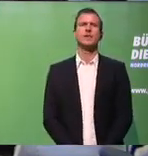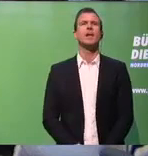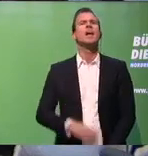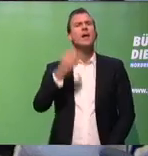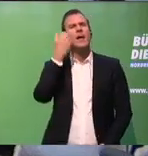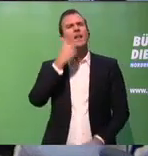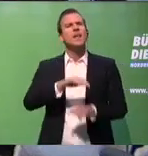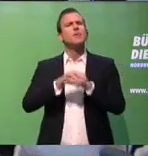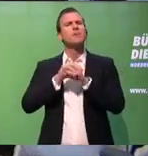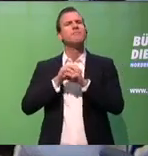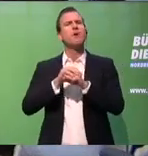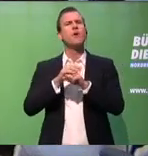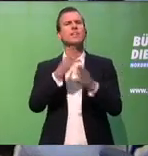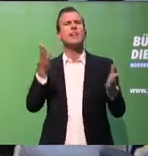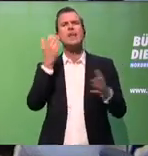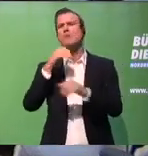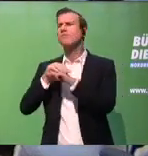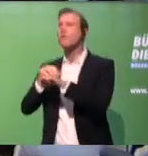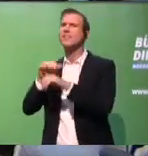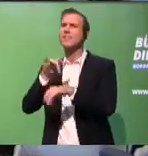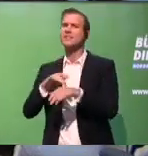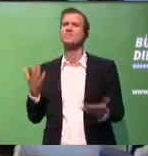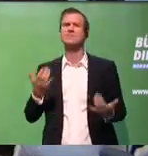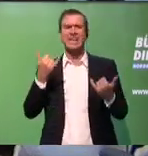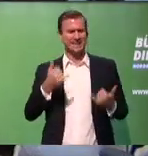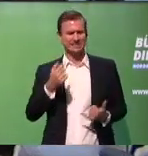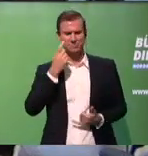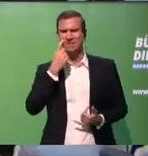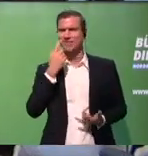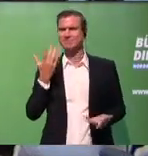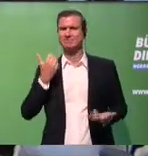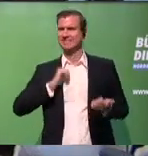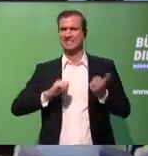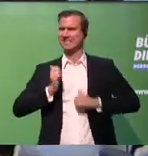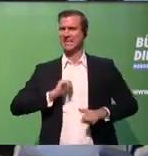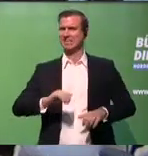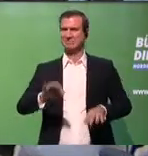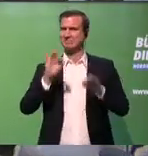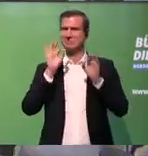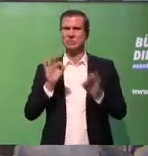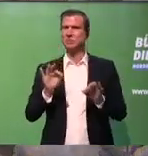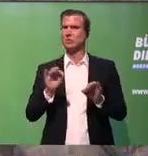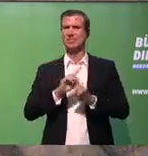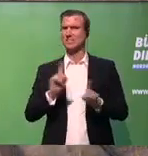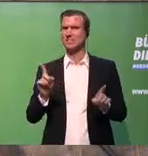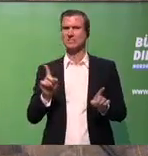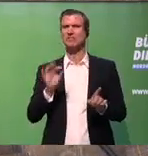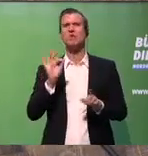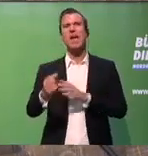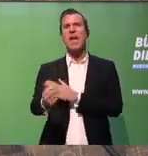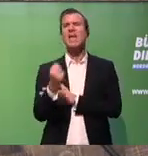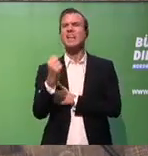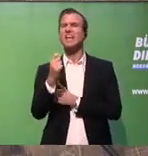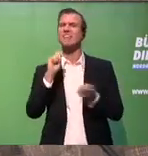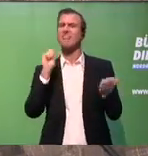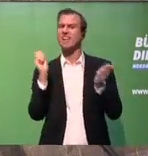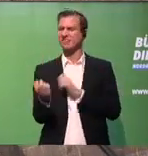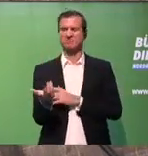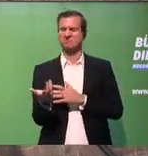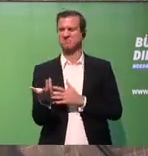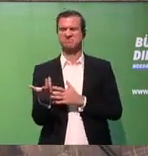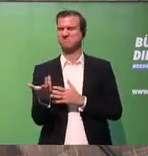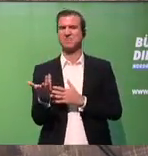Liebe Freundinnen und Freunde, im Moment sieht es leider nicht so gut aus für die Energiewende. Die Große Koalition